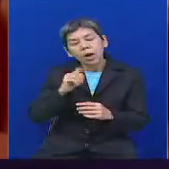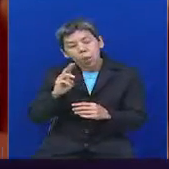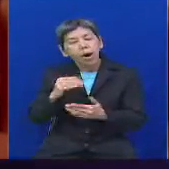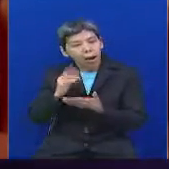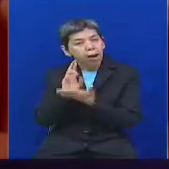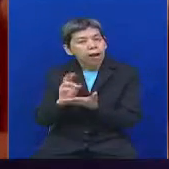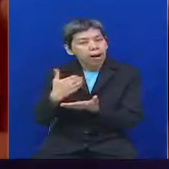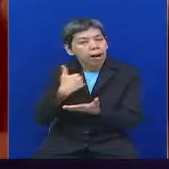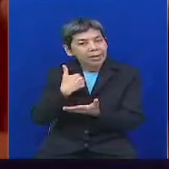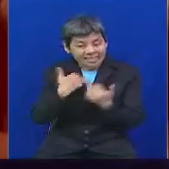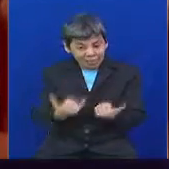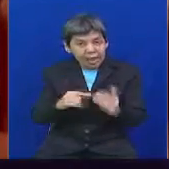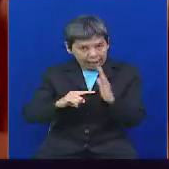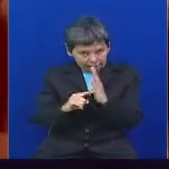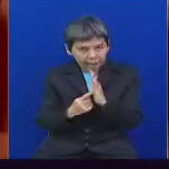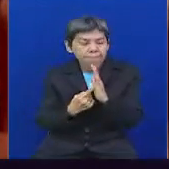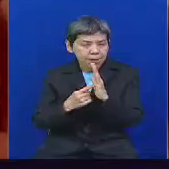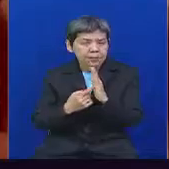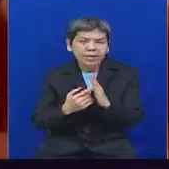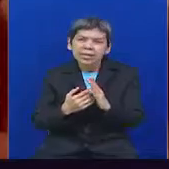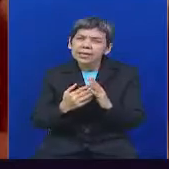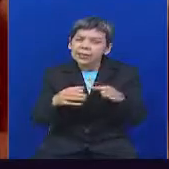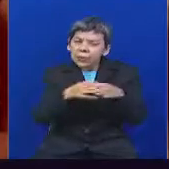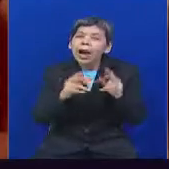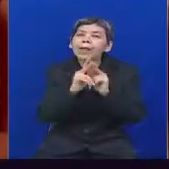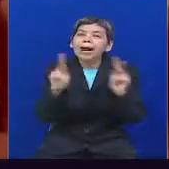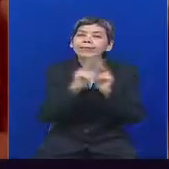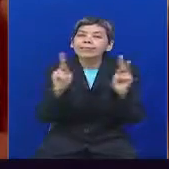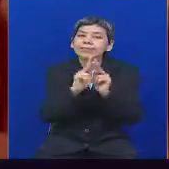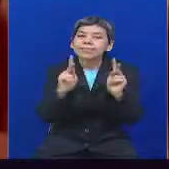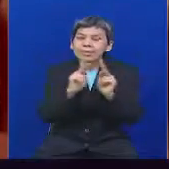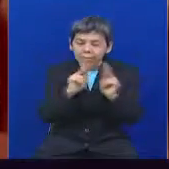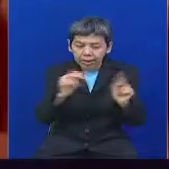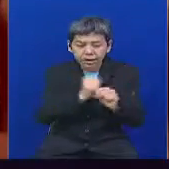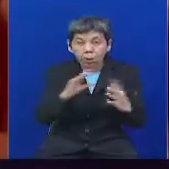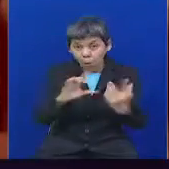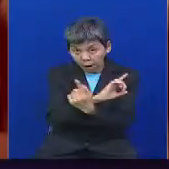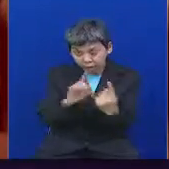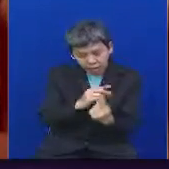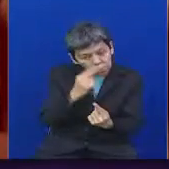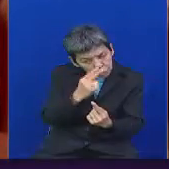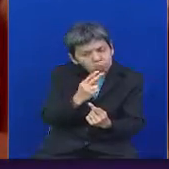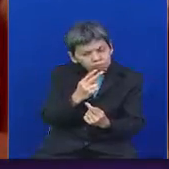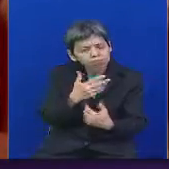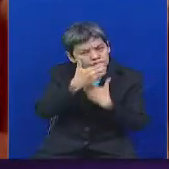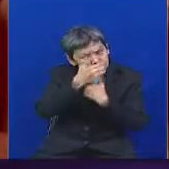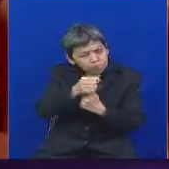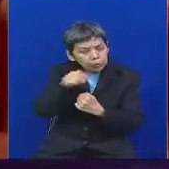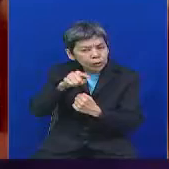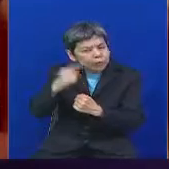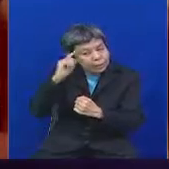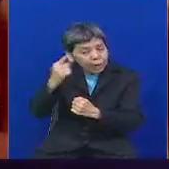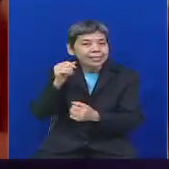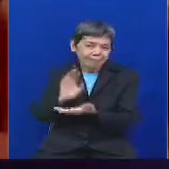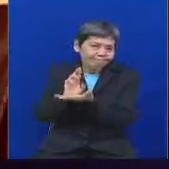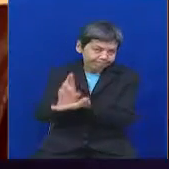หมือนกันก็ตอนนี้ก็เริ่มเขาเรียกอะไรคณะกรรมการทางด้านวัฒนธรรมไทยก็เริ่มให้ความสำคัญกับหนังนอกกระแสมาก